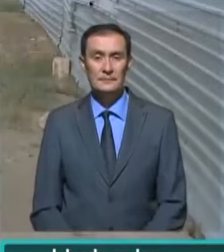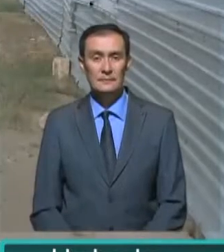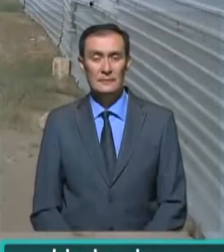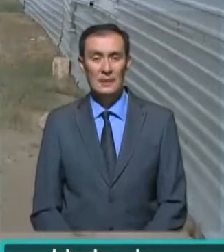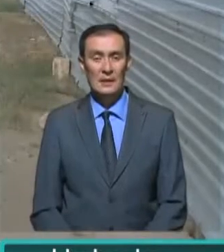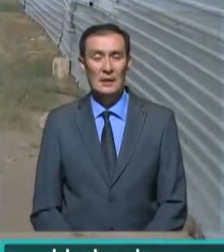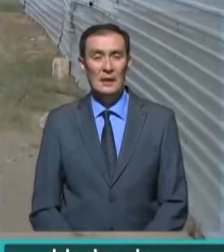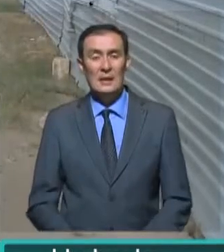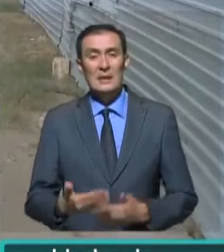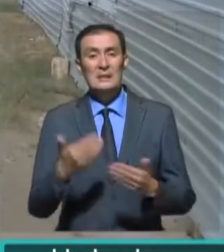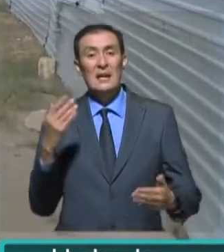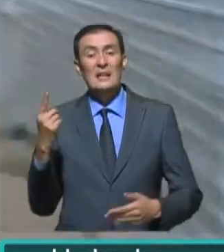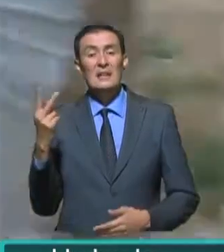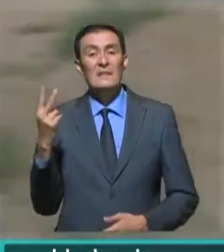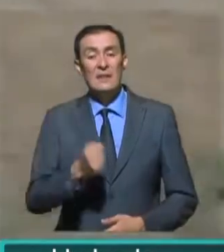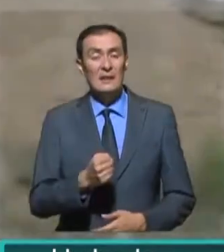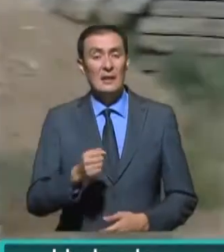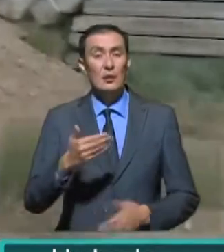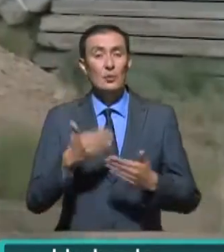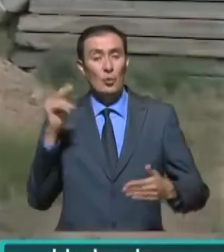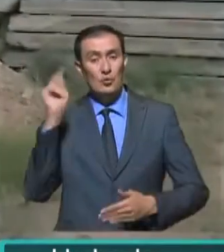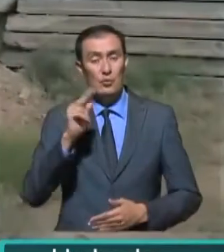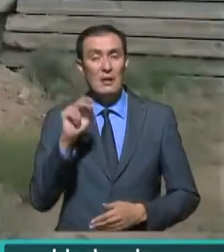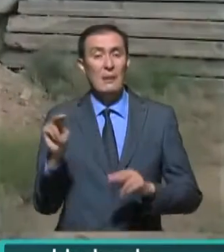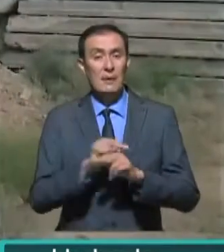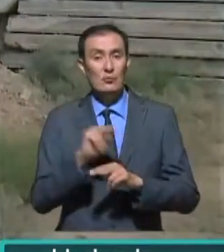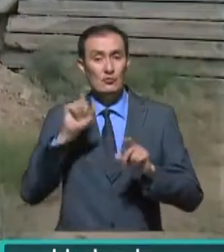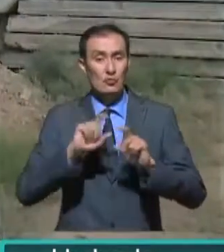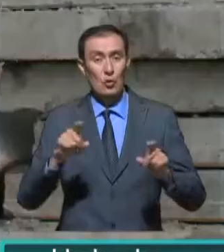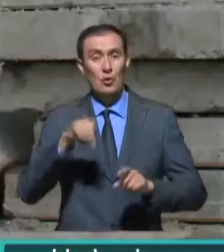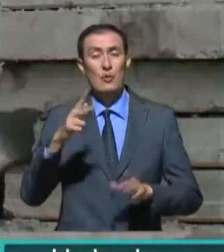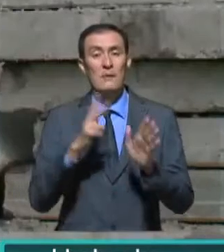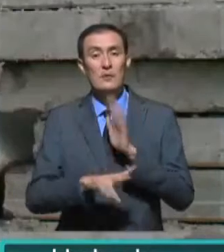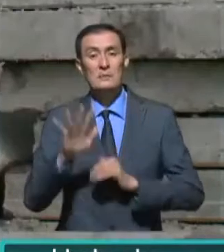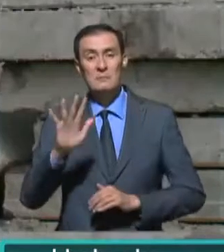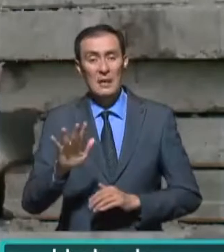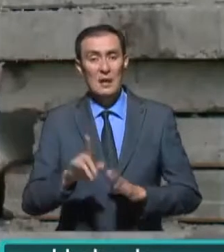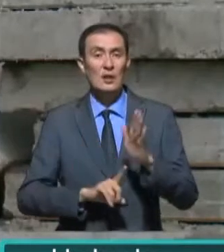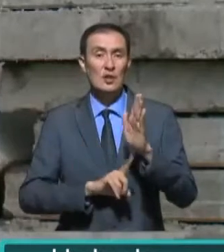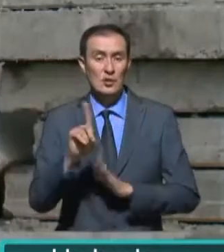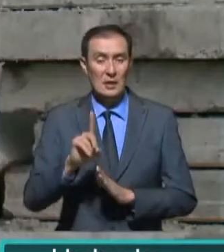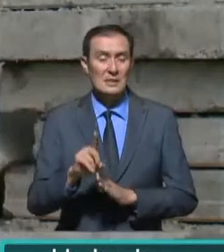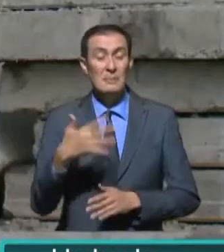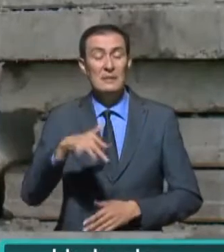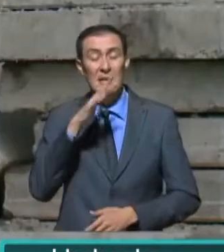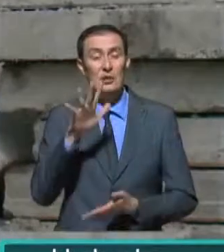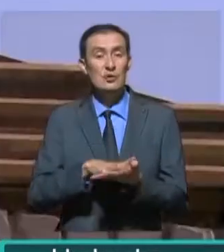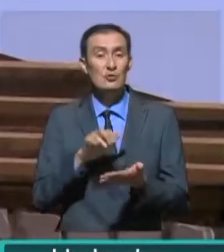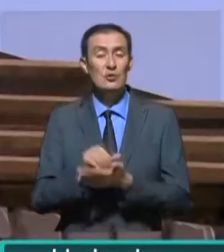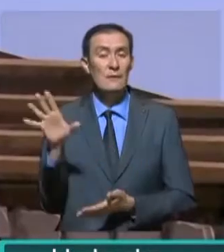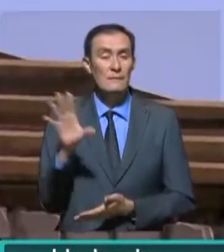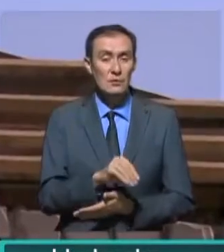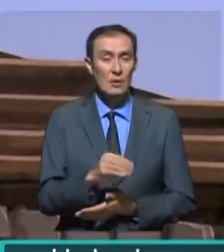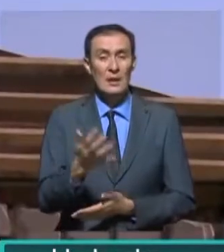За 2,5 недели до начала учебного года капремонт школы номер 85 в селе Туритам в самом разгаре. За полвека изношено все.